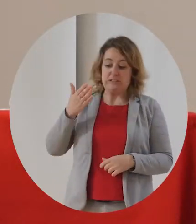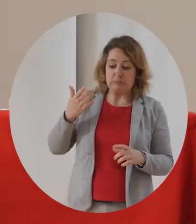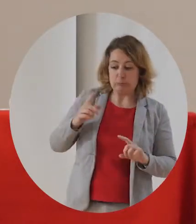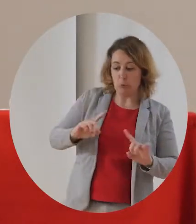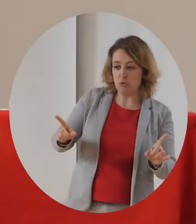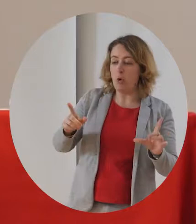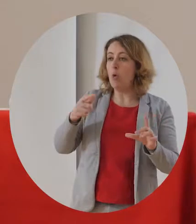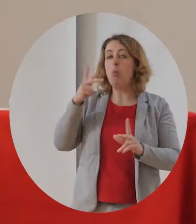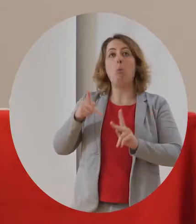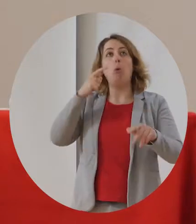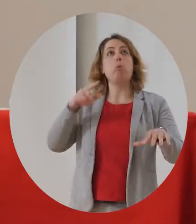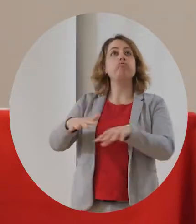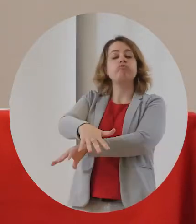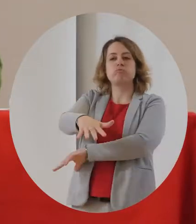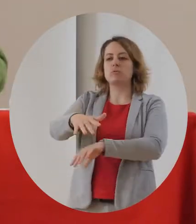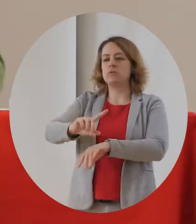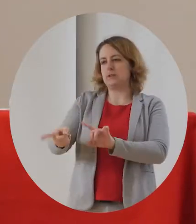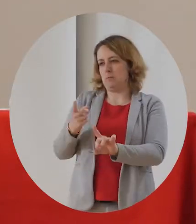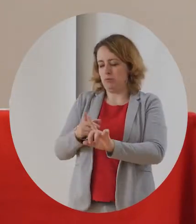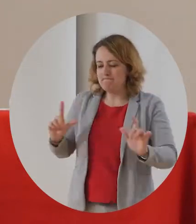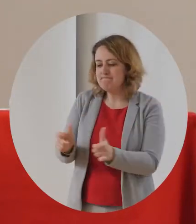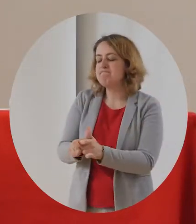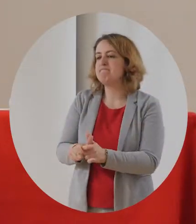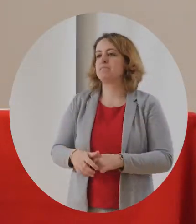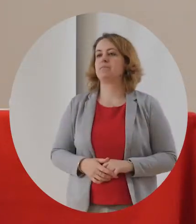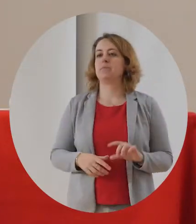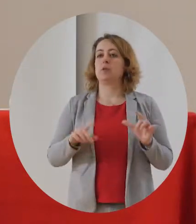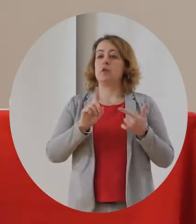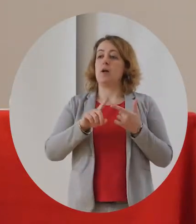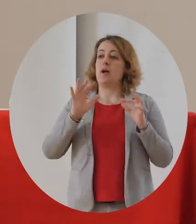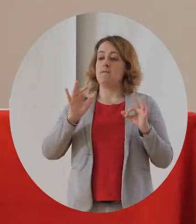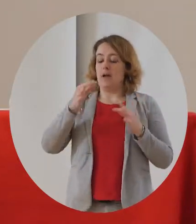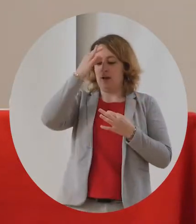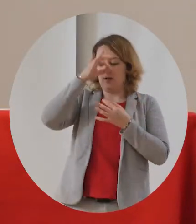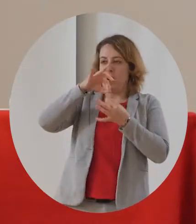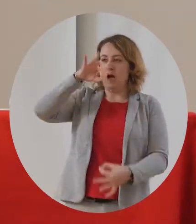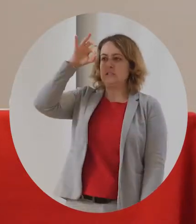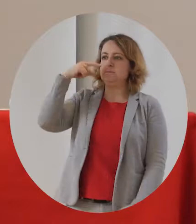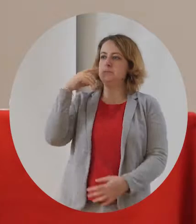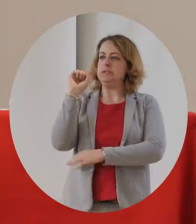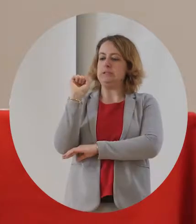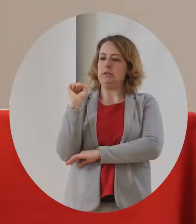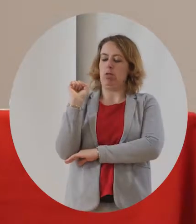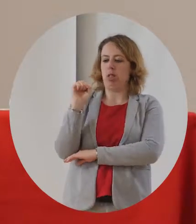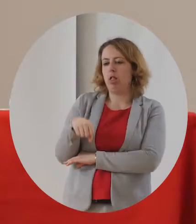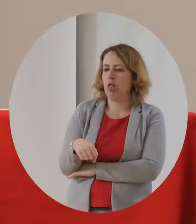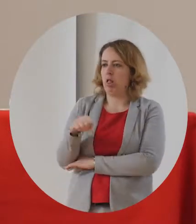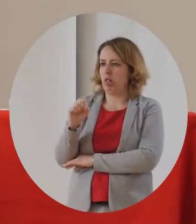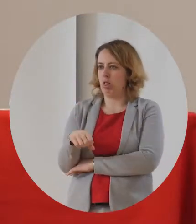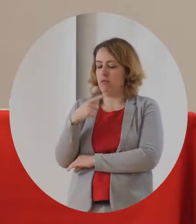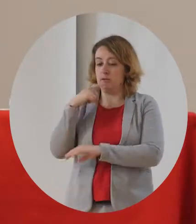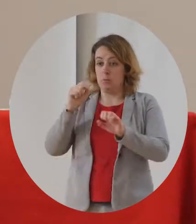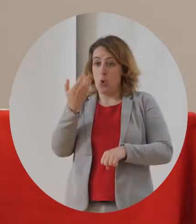sinon. Ensuite, je voulais ajouter que l'hypotonie axiale peut faire penser à une autre pathologie,